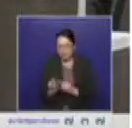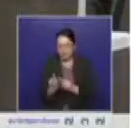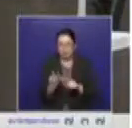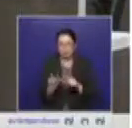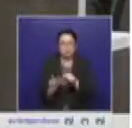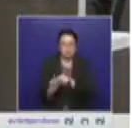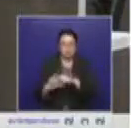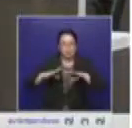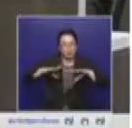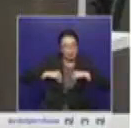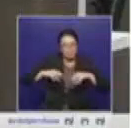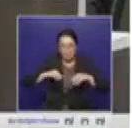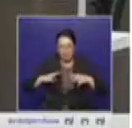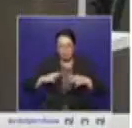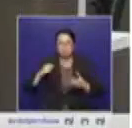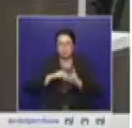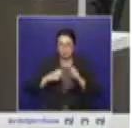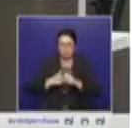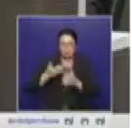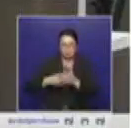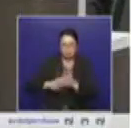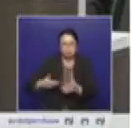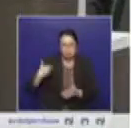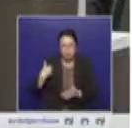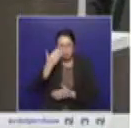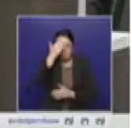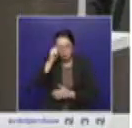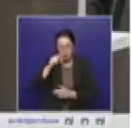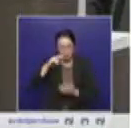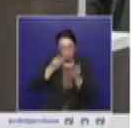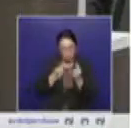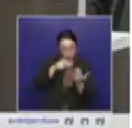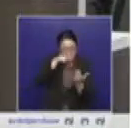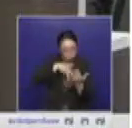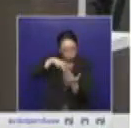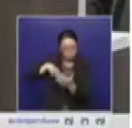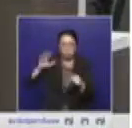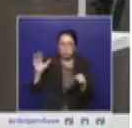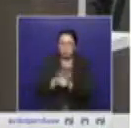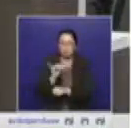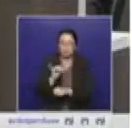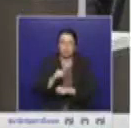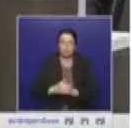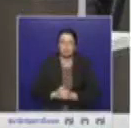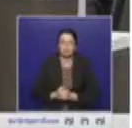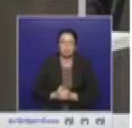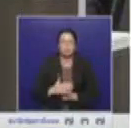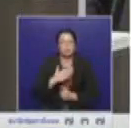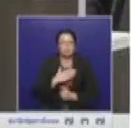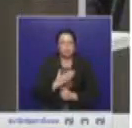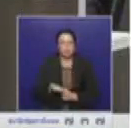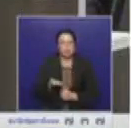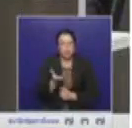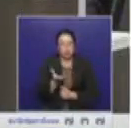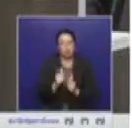นี่แหละมีทางดูฝั่งของทางพรรคประชาธิปัตย์บ้างสักนิดนึงนะคะ ผมถึงไม่เคยอ่านรัฐธรรมนูญฉบับนี้เพราะไม่มีกิตติภูมินี่อ่